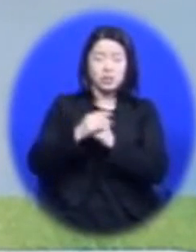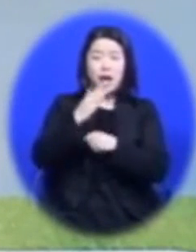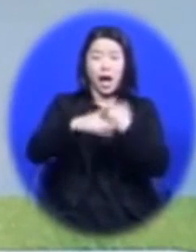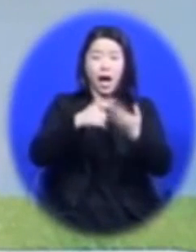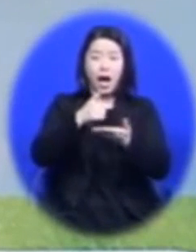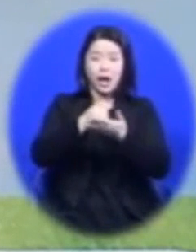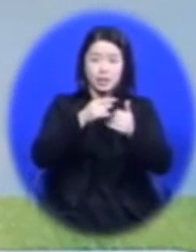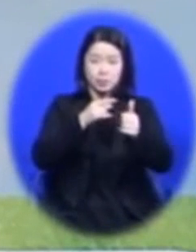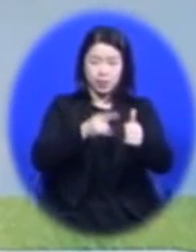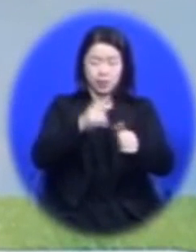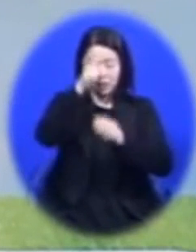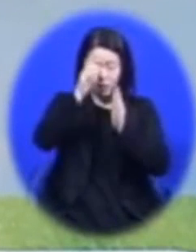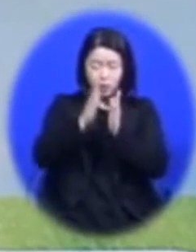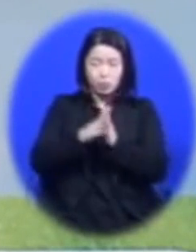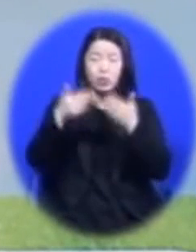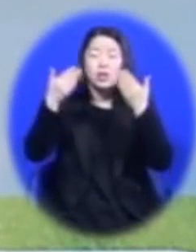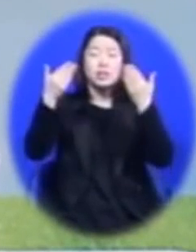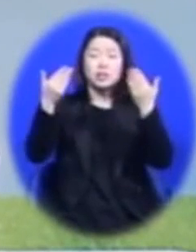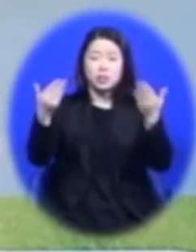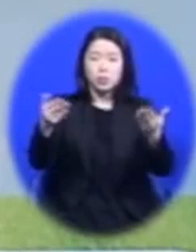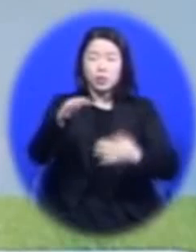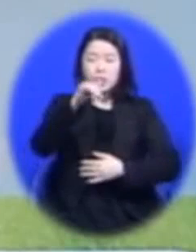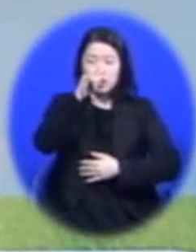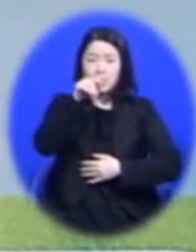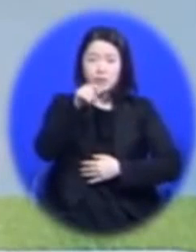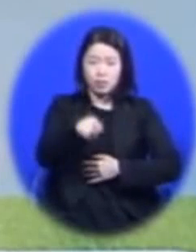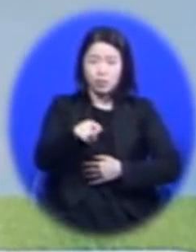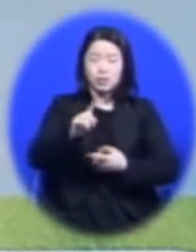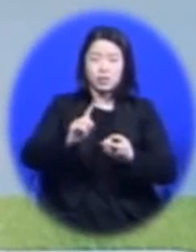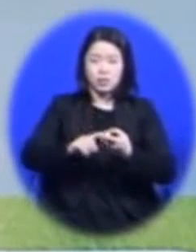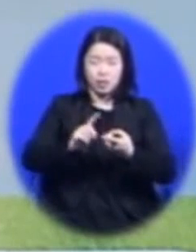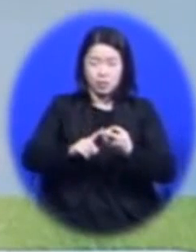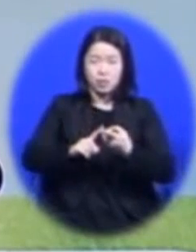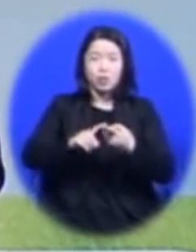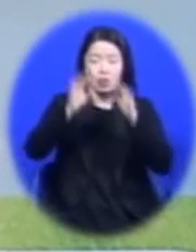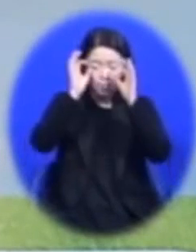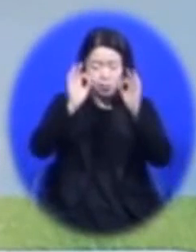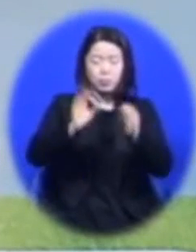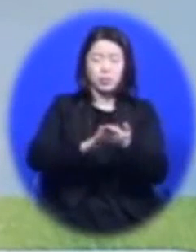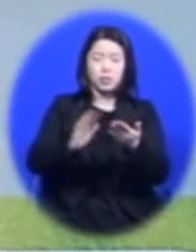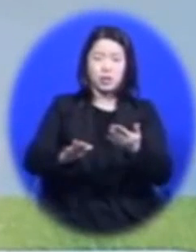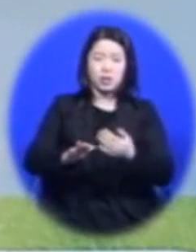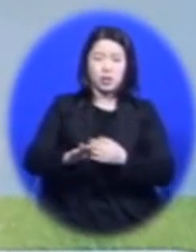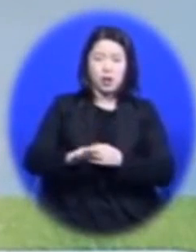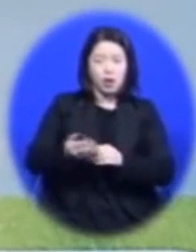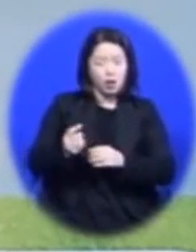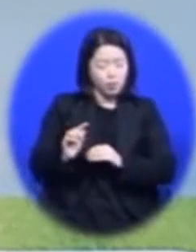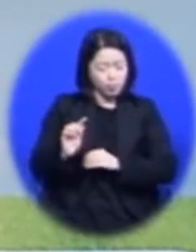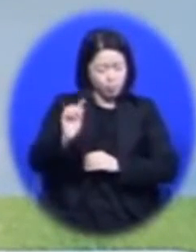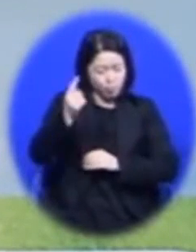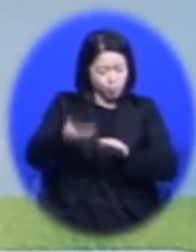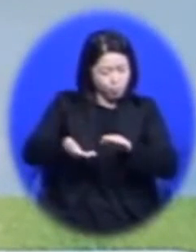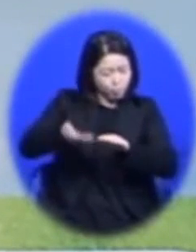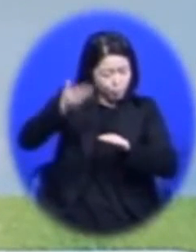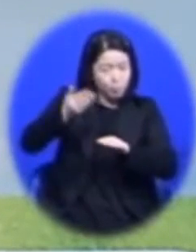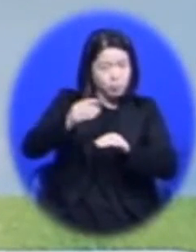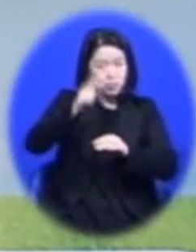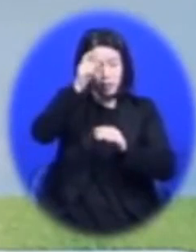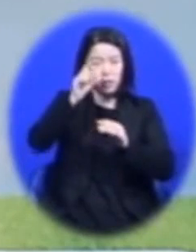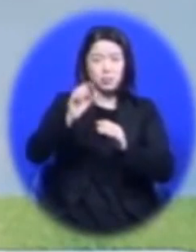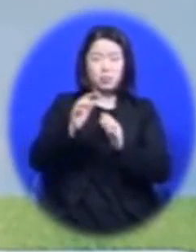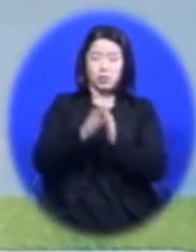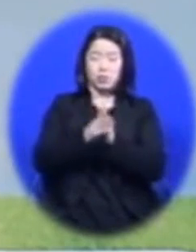하나님께 기도하고 있다는 것에서 봅니다. 수준 높은 기도는 아닙니다. 다윗의